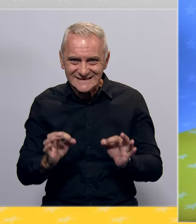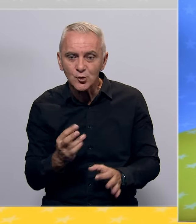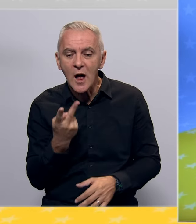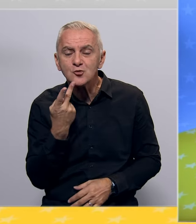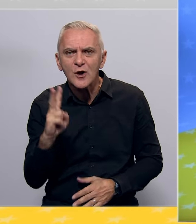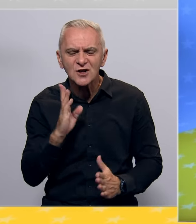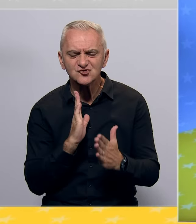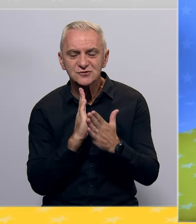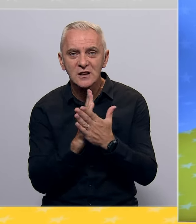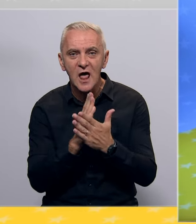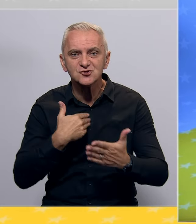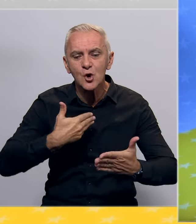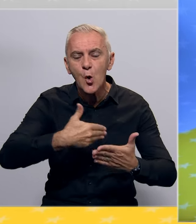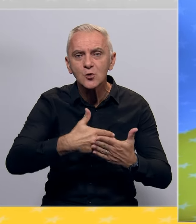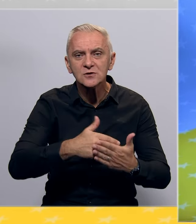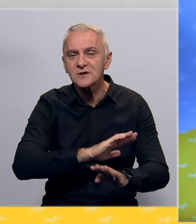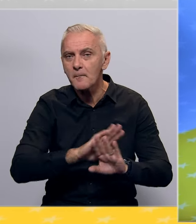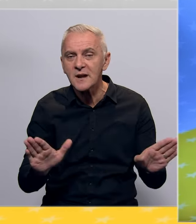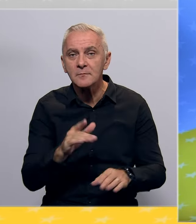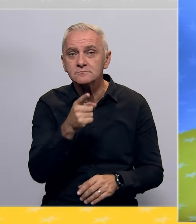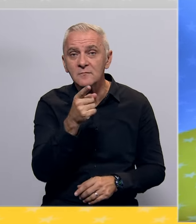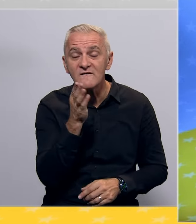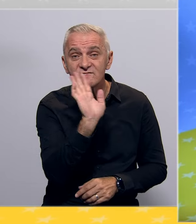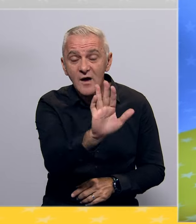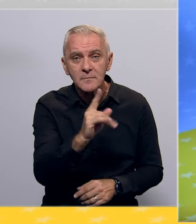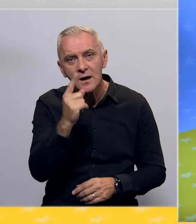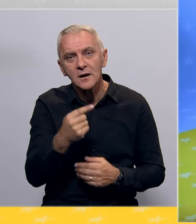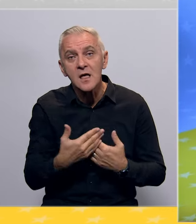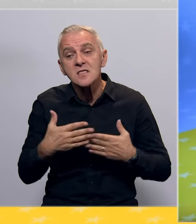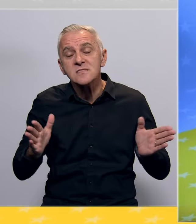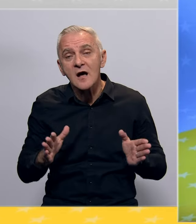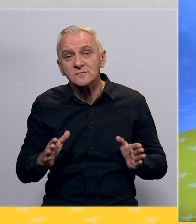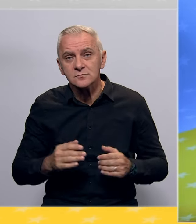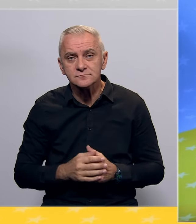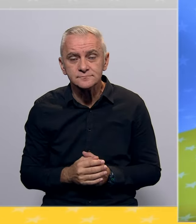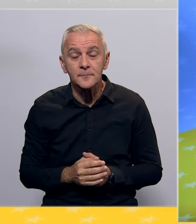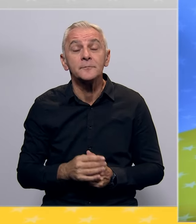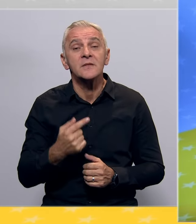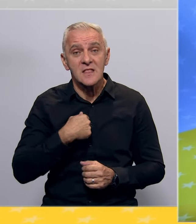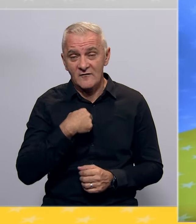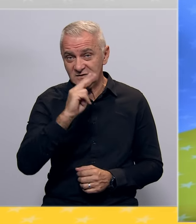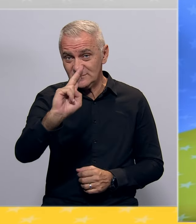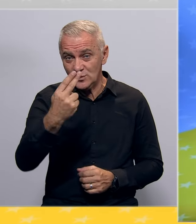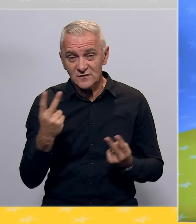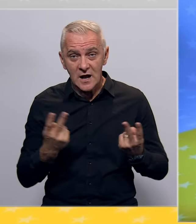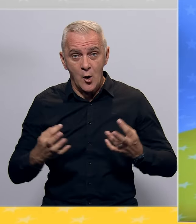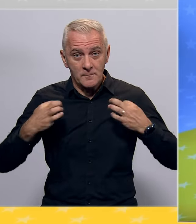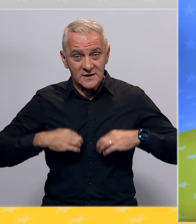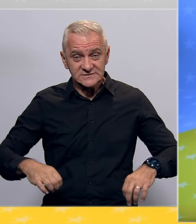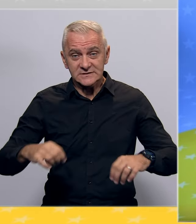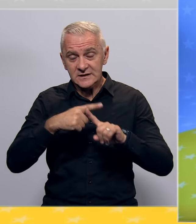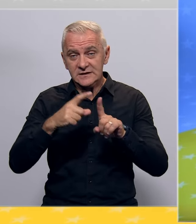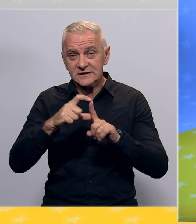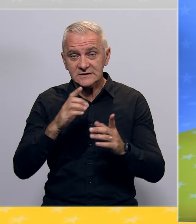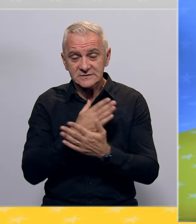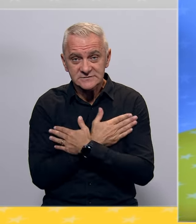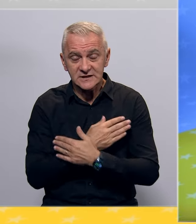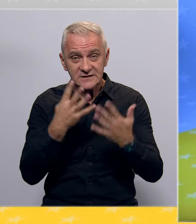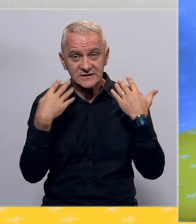drugačiji način se odnositi i prema vama i prema javnim dobrima. Stoga vas ja pozivam kao predsjednik HDZ 90